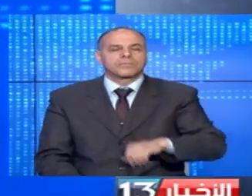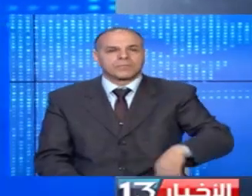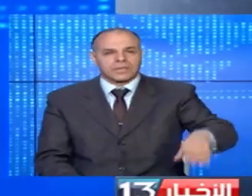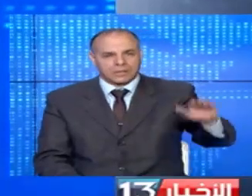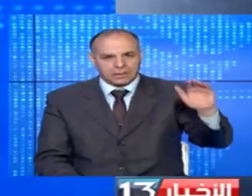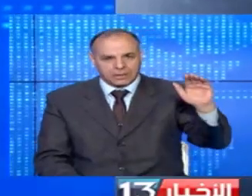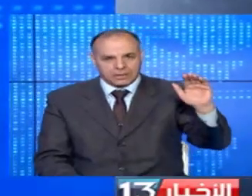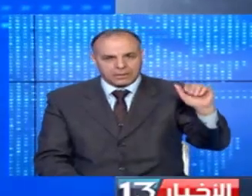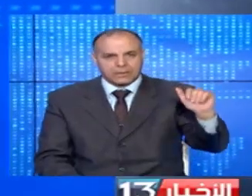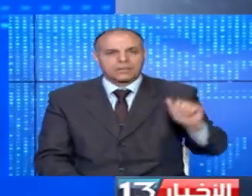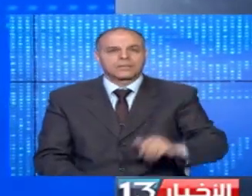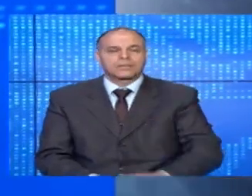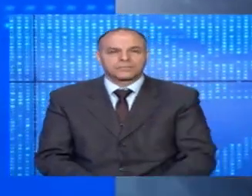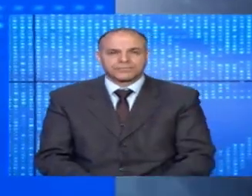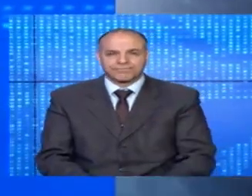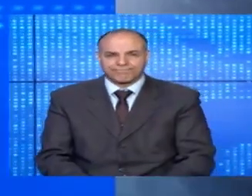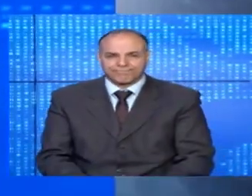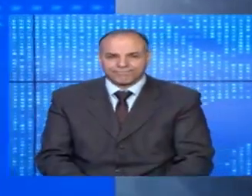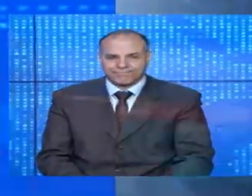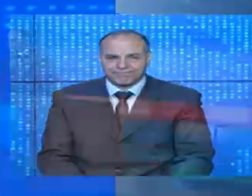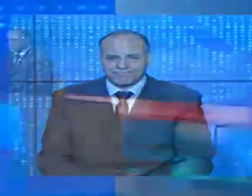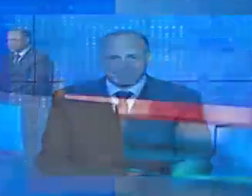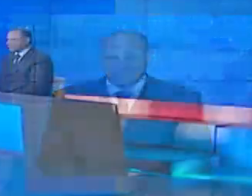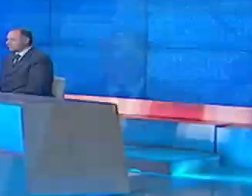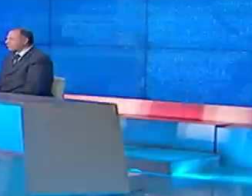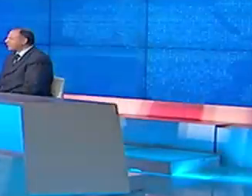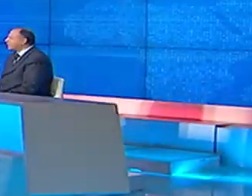المتابعه والاهتمام في امان الله